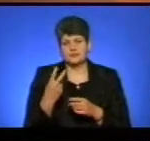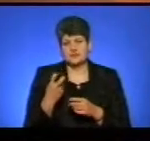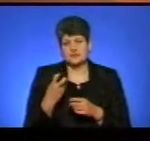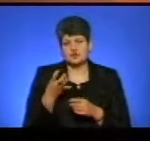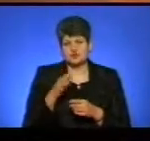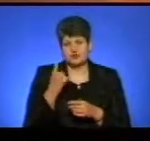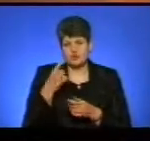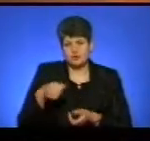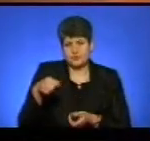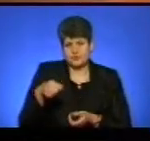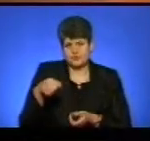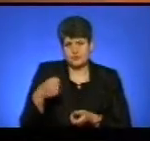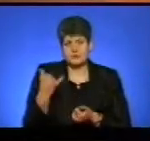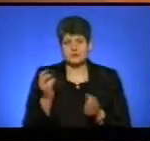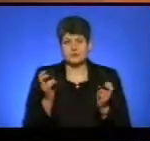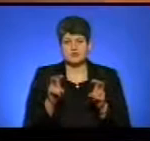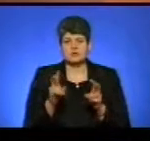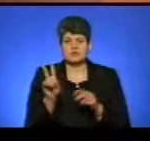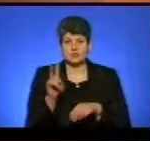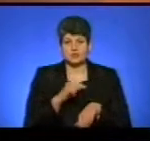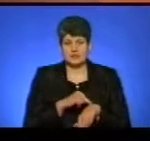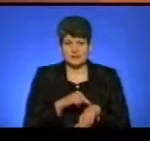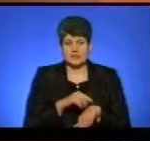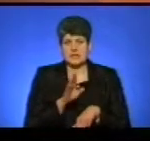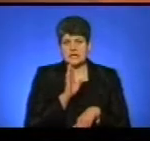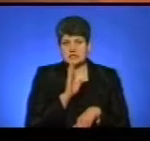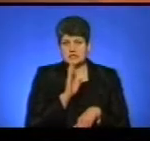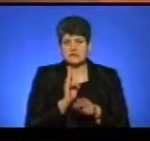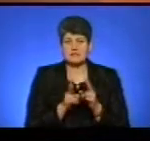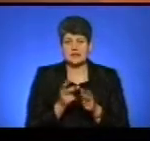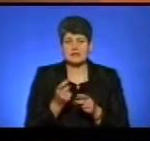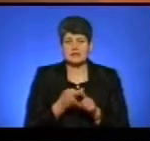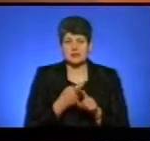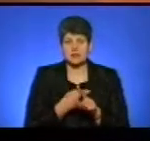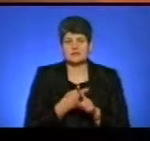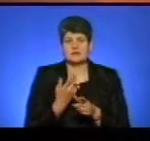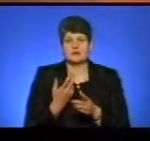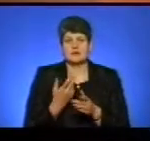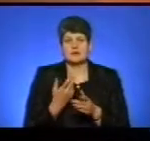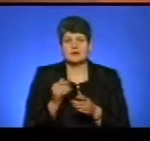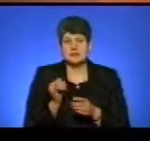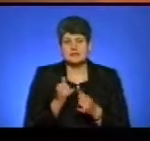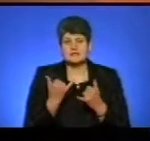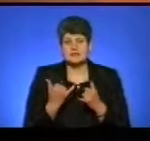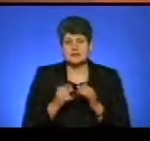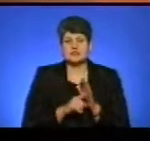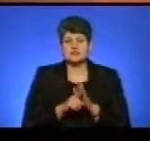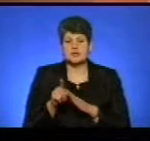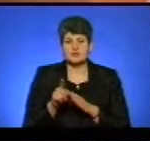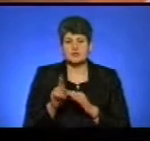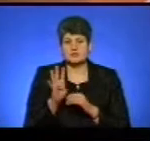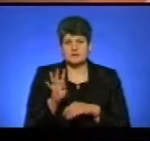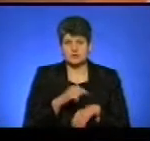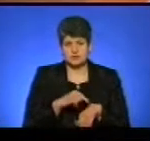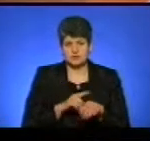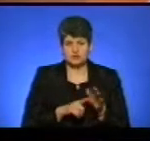Сьогодні ми зійшлися з 2-ї години. Дівчата наварили картоплі, начистили, наварили картоплі. І зараз почалося з